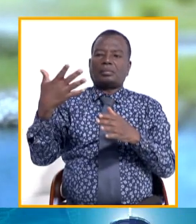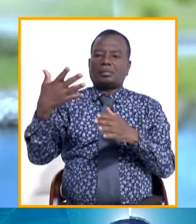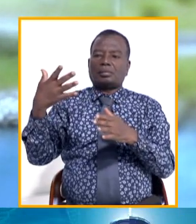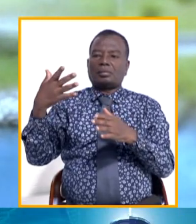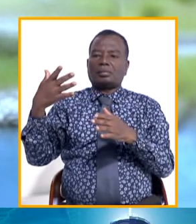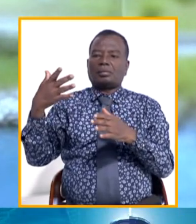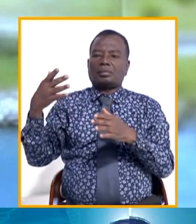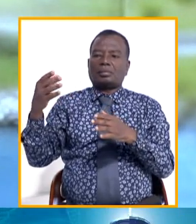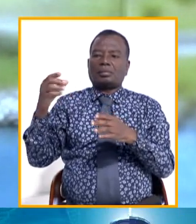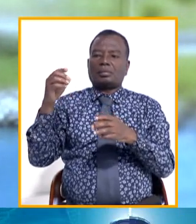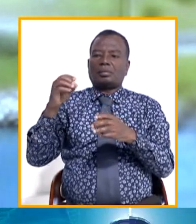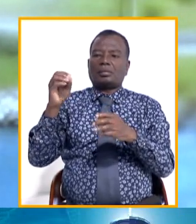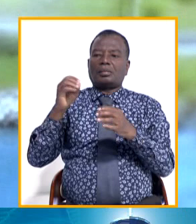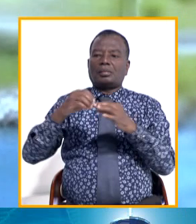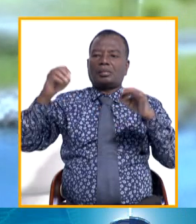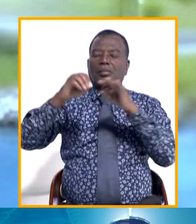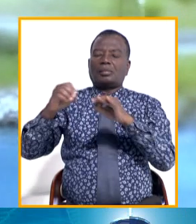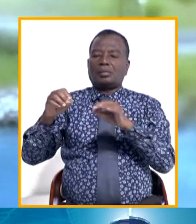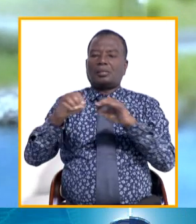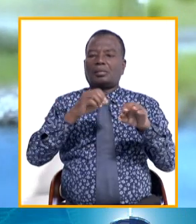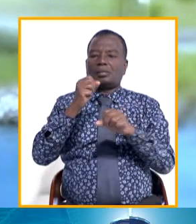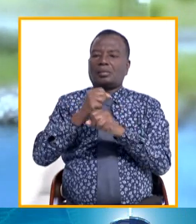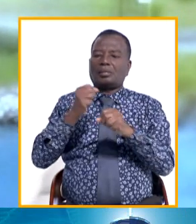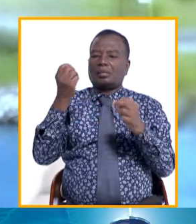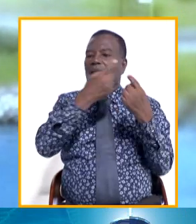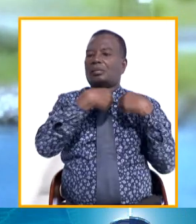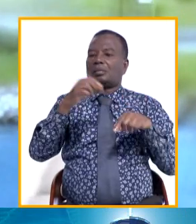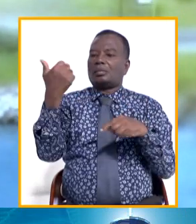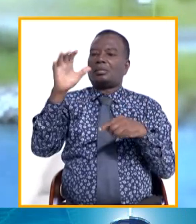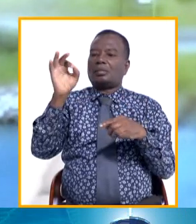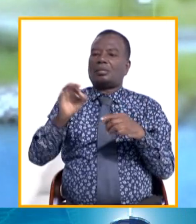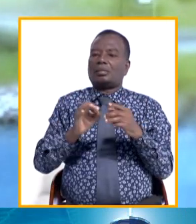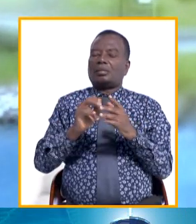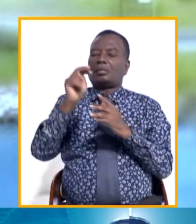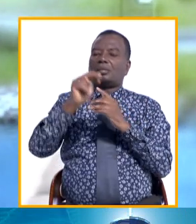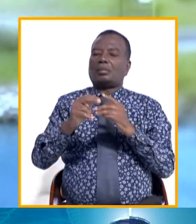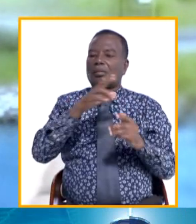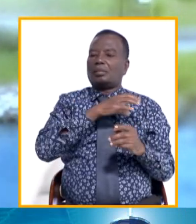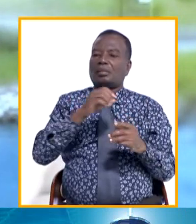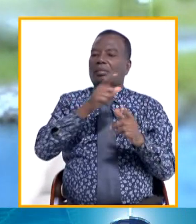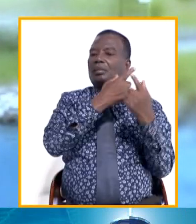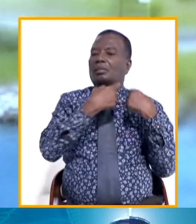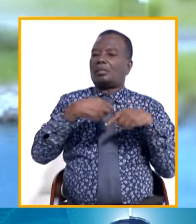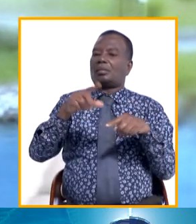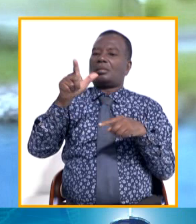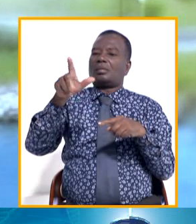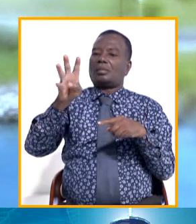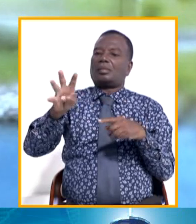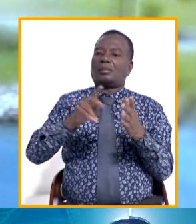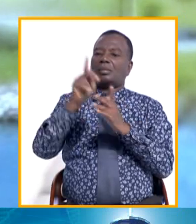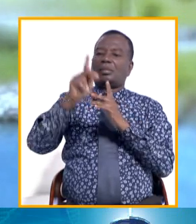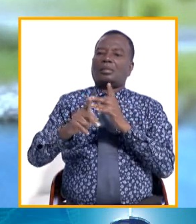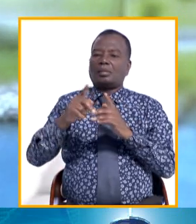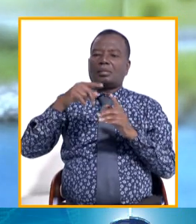qui se déroule sur l'ensemble du territoire national depuis le 19 novembre et à l'étranger depuis le 24 novembre.